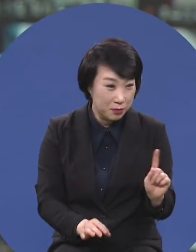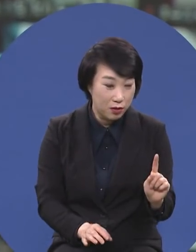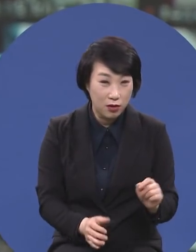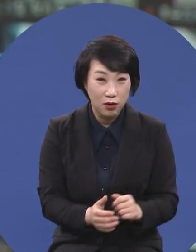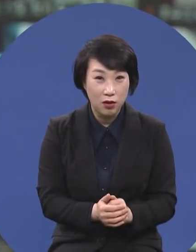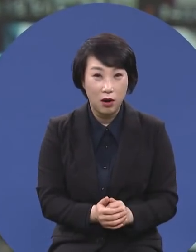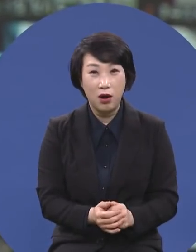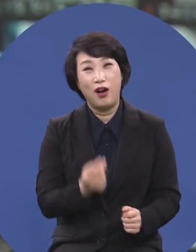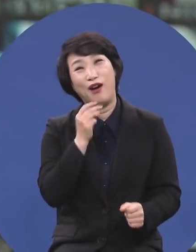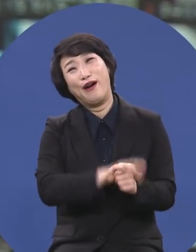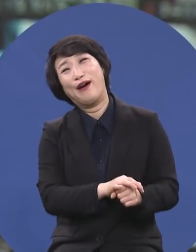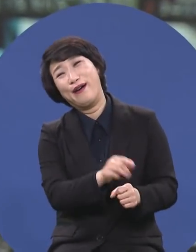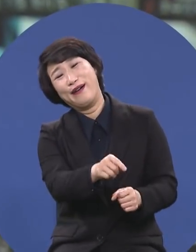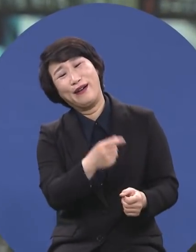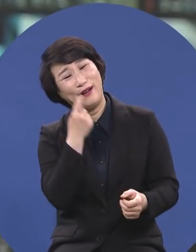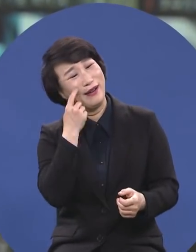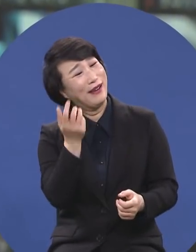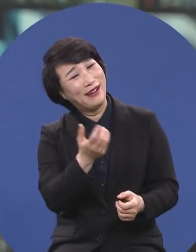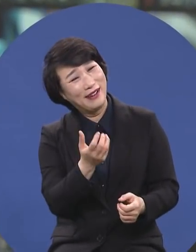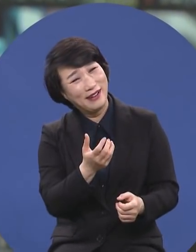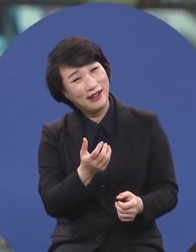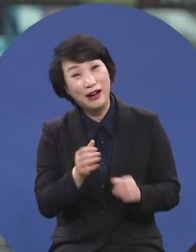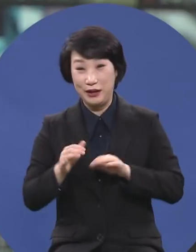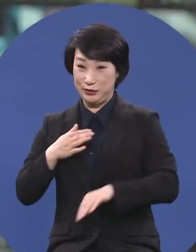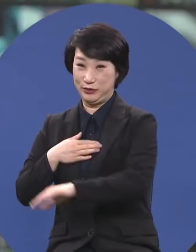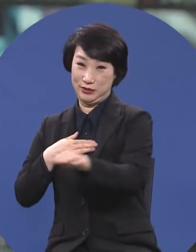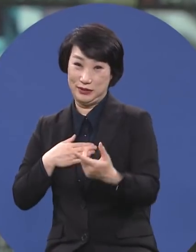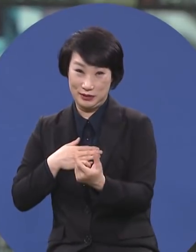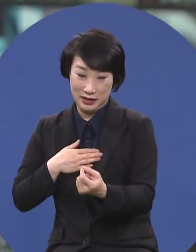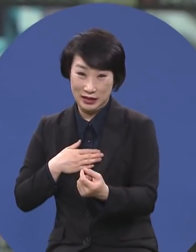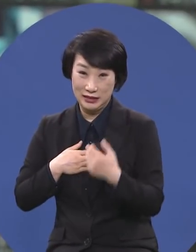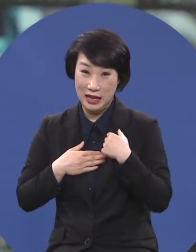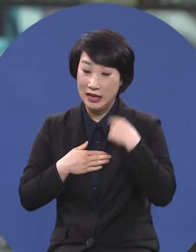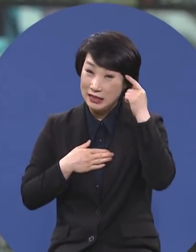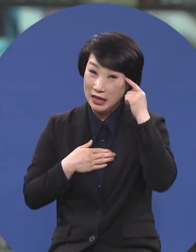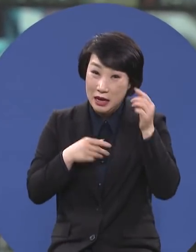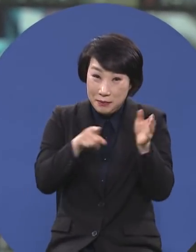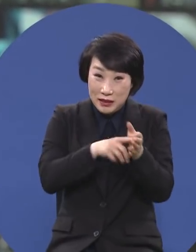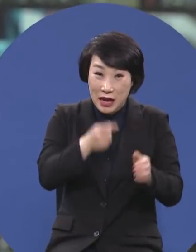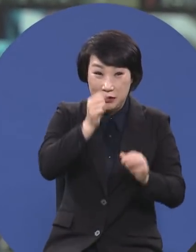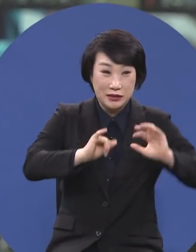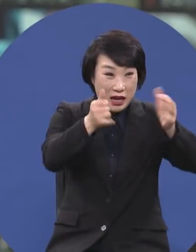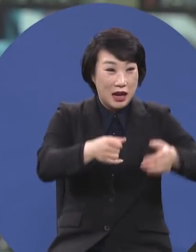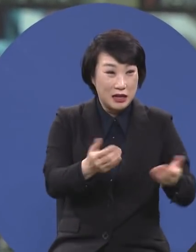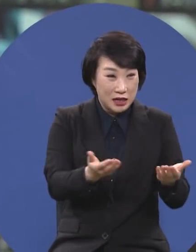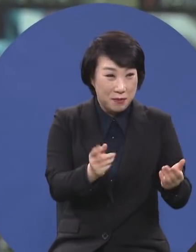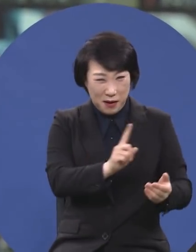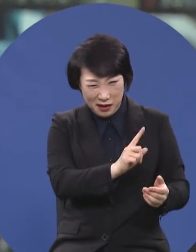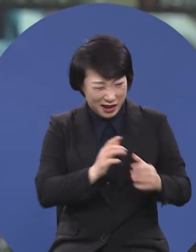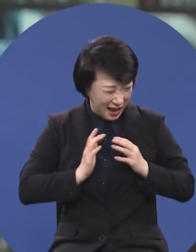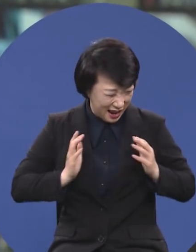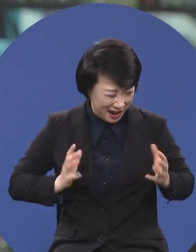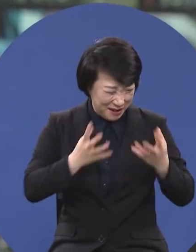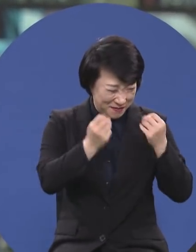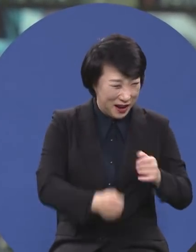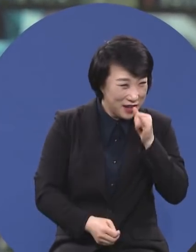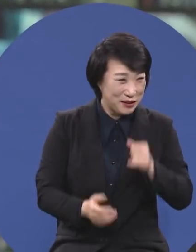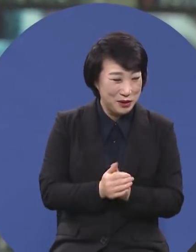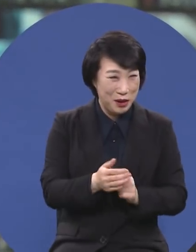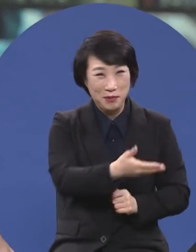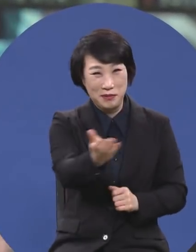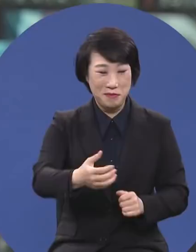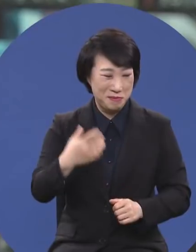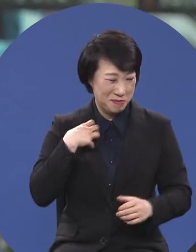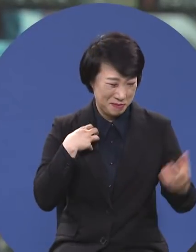그렇게 비참할 수가 없잖아요. 우리도 내 확신으로 세상에서 별걸 다 하겠다고 다 가져도 대단한 존재